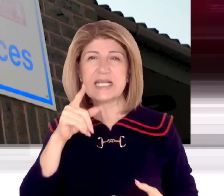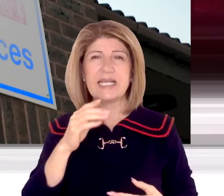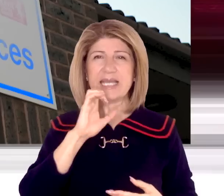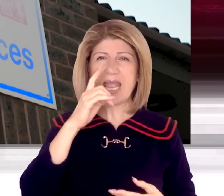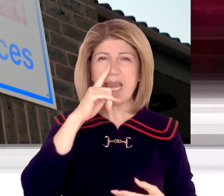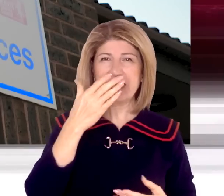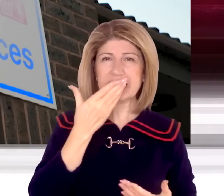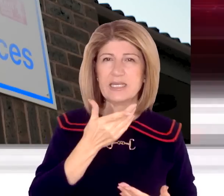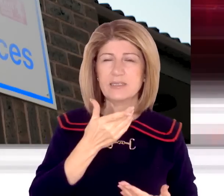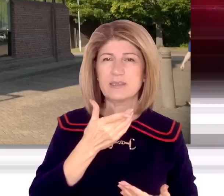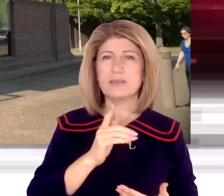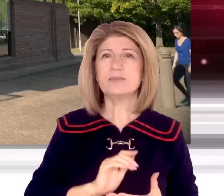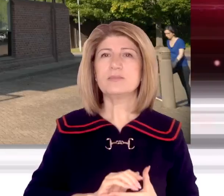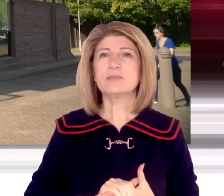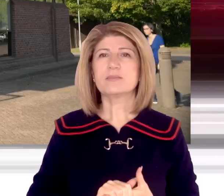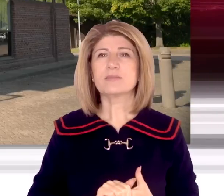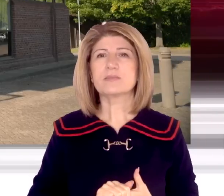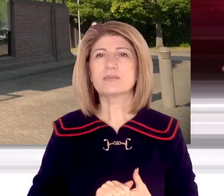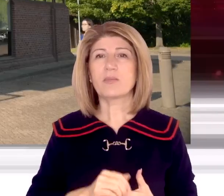مؤسسه علمی کنت.